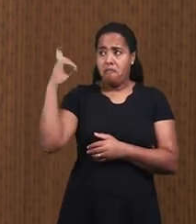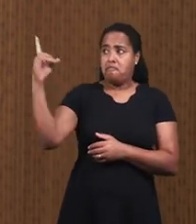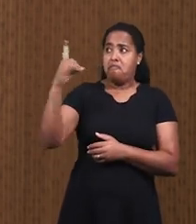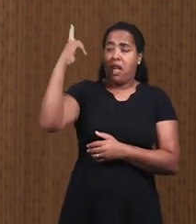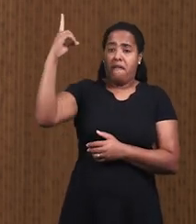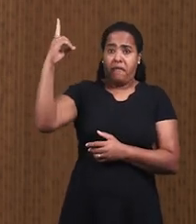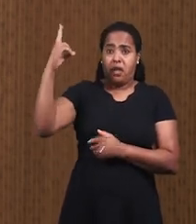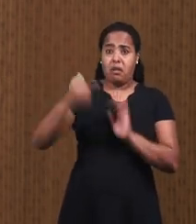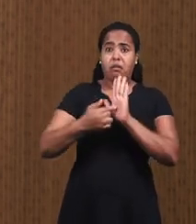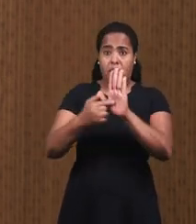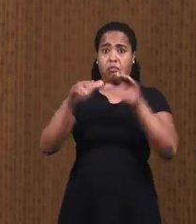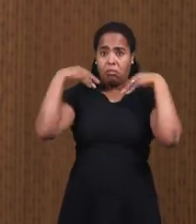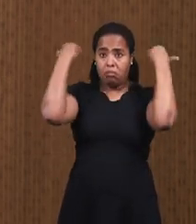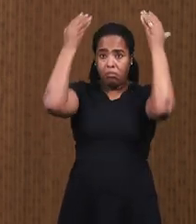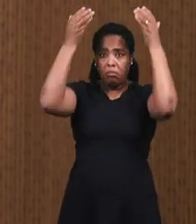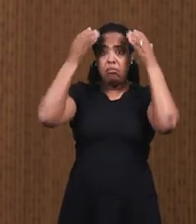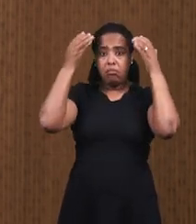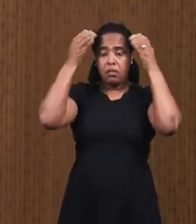David comme roi.